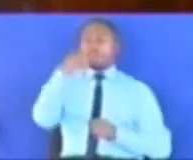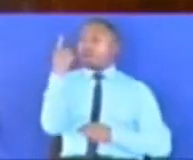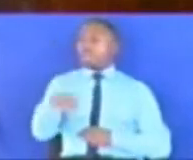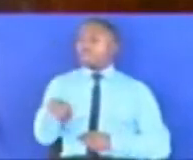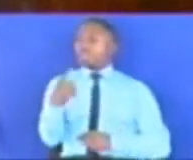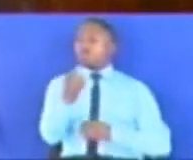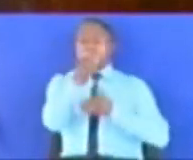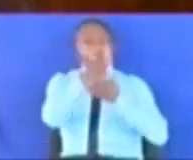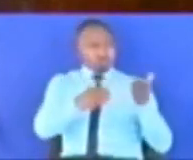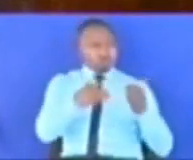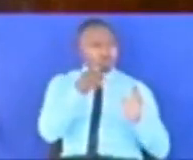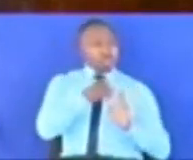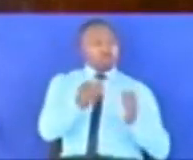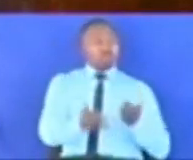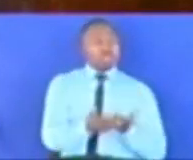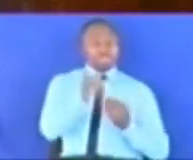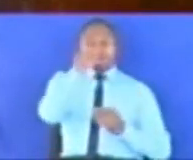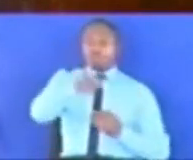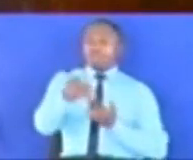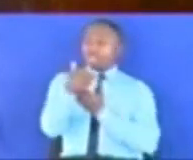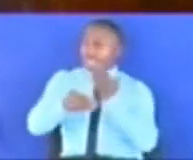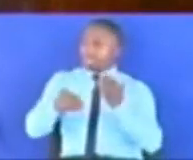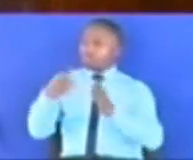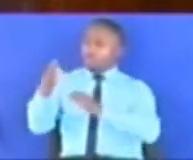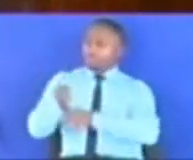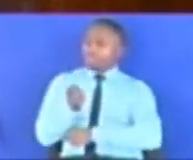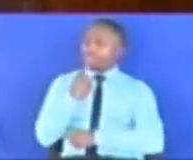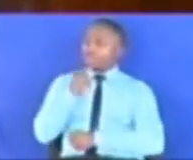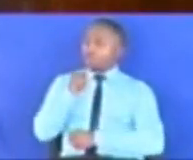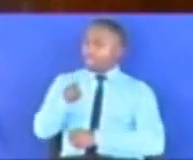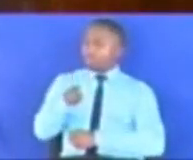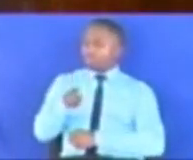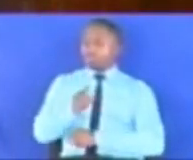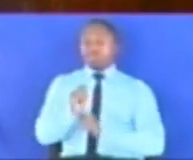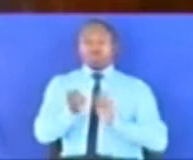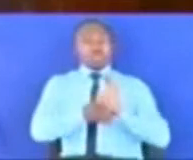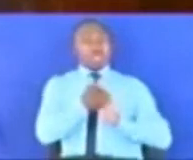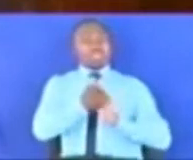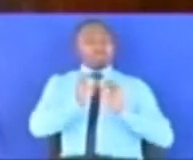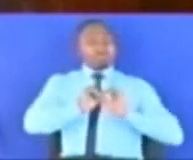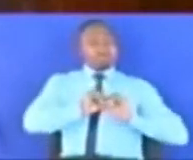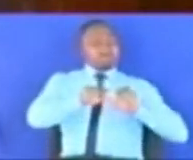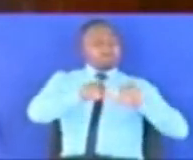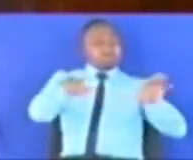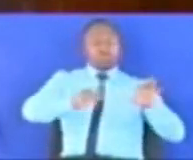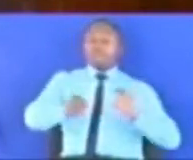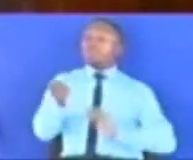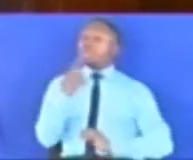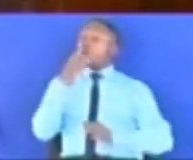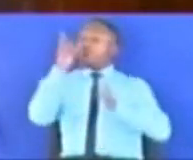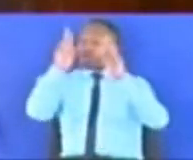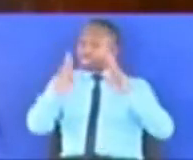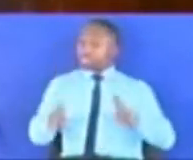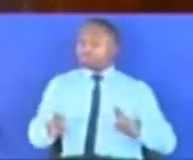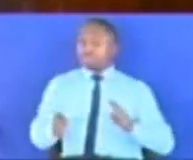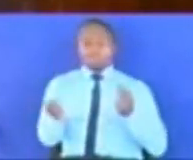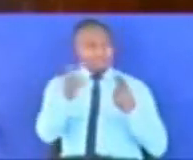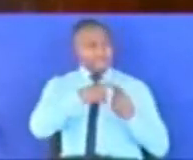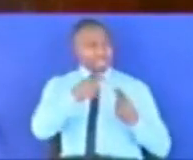150,000. Ili kuwasaidia Watanzania waweze kuipata hii dawa, ikianza kufahamika kama ni medicine, madokta